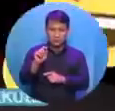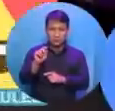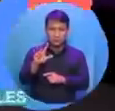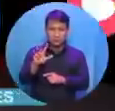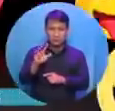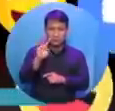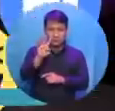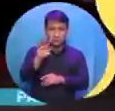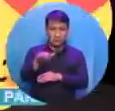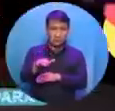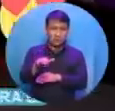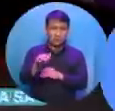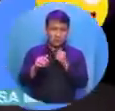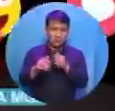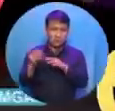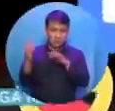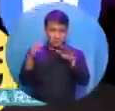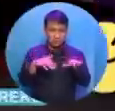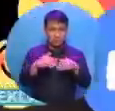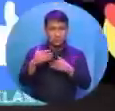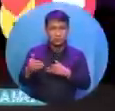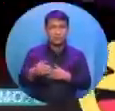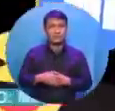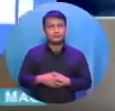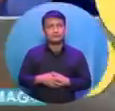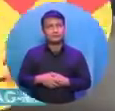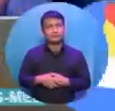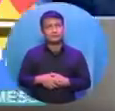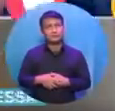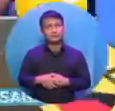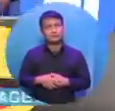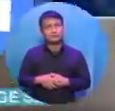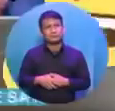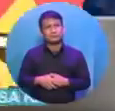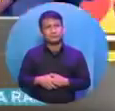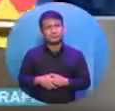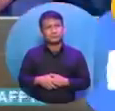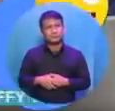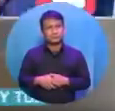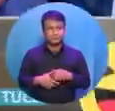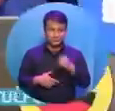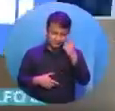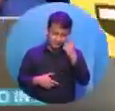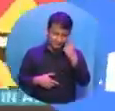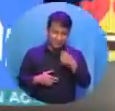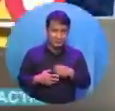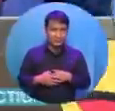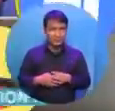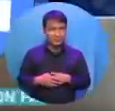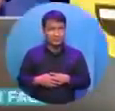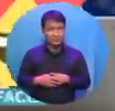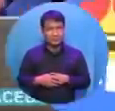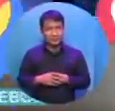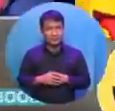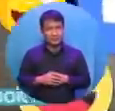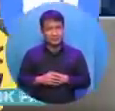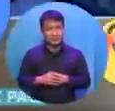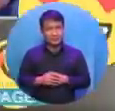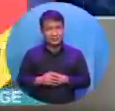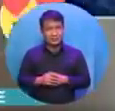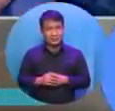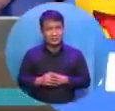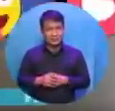TV5, 4 p.m. So sugod na po kayo doon. Okay, sandali, kayong dalawa rin ka doon. Chang Marks, yes, at saka MJ, sabi nitong dalawa, pag